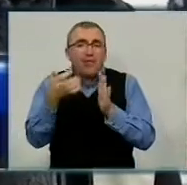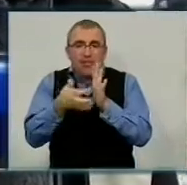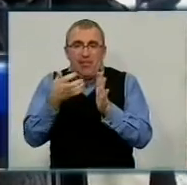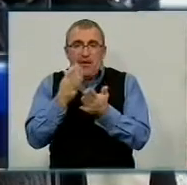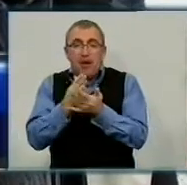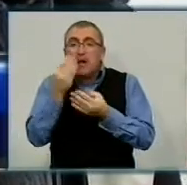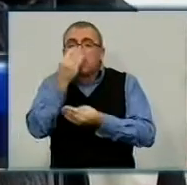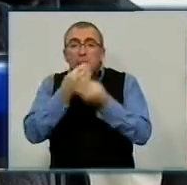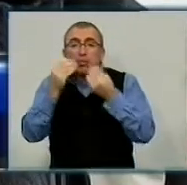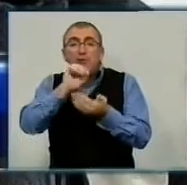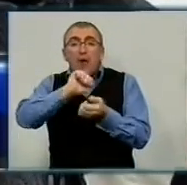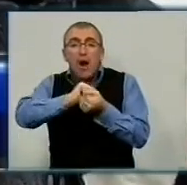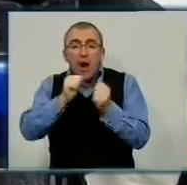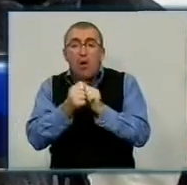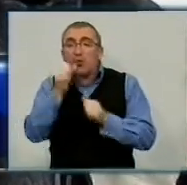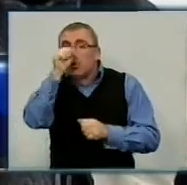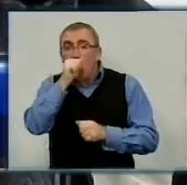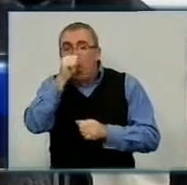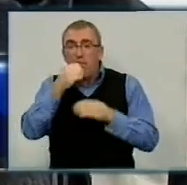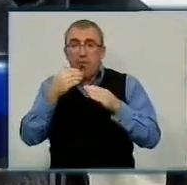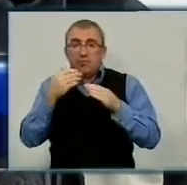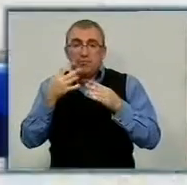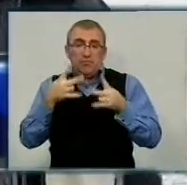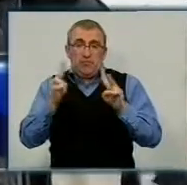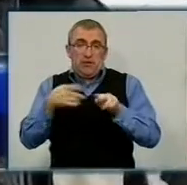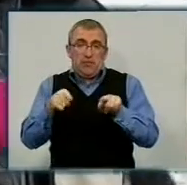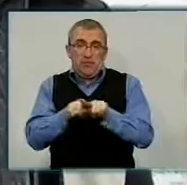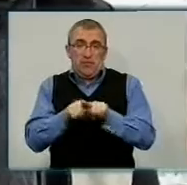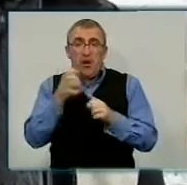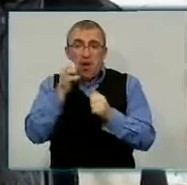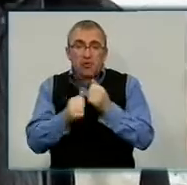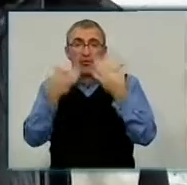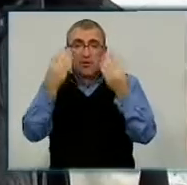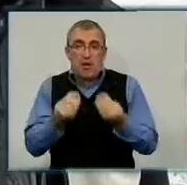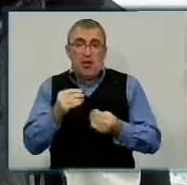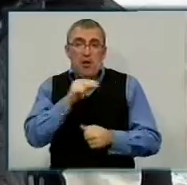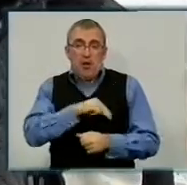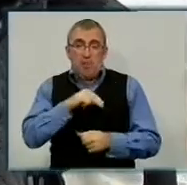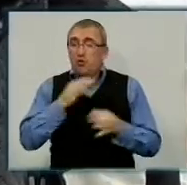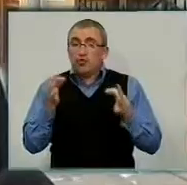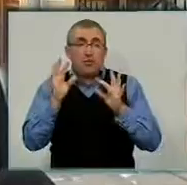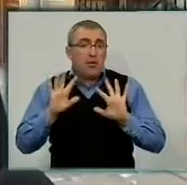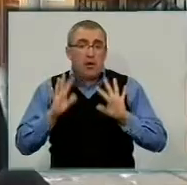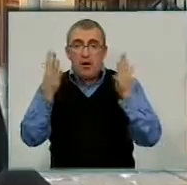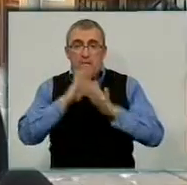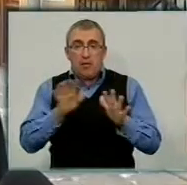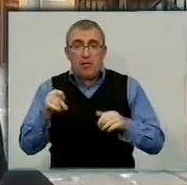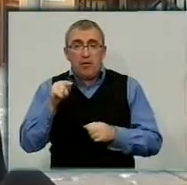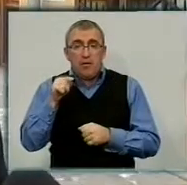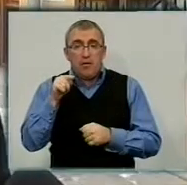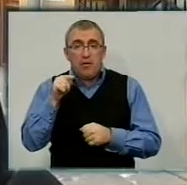искусственный камень просто он на морозе не желательно тоже так мы тут каждый день работаем но ничего не произошло прин А де